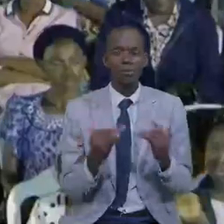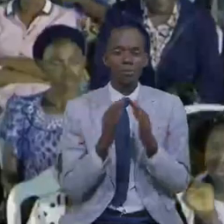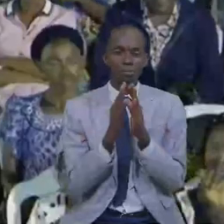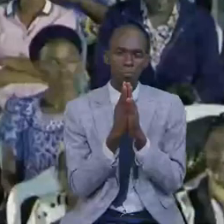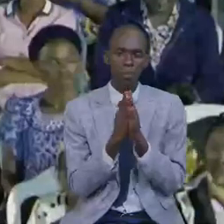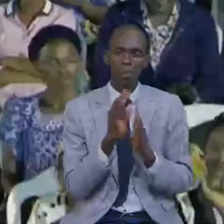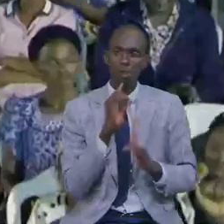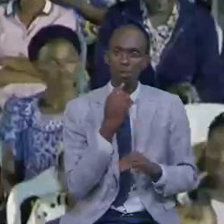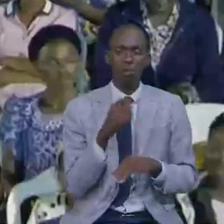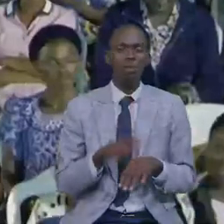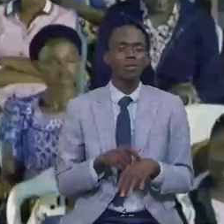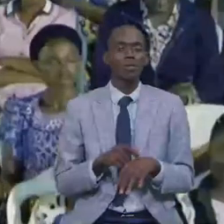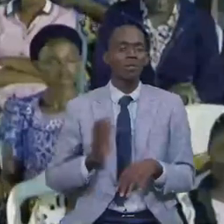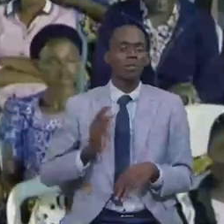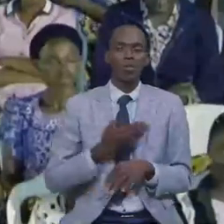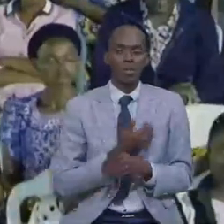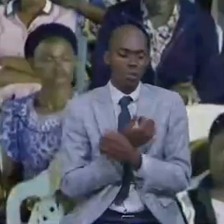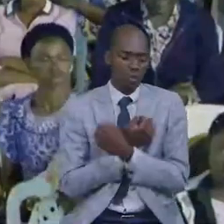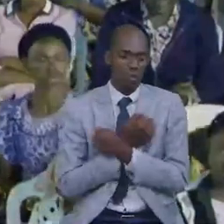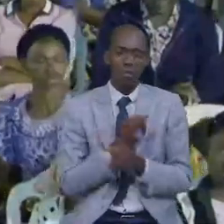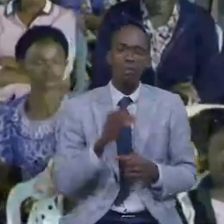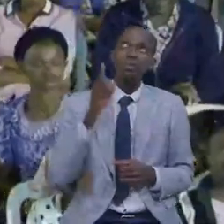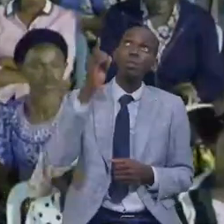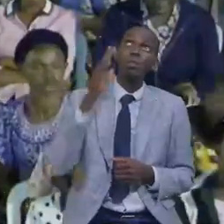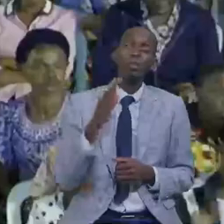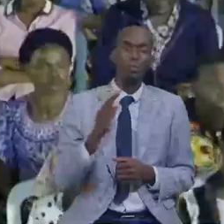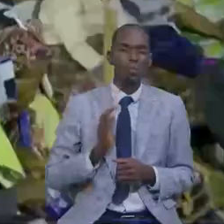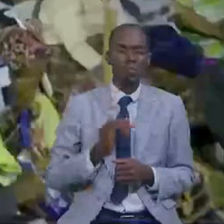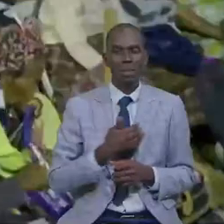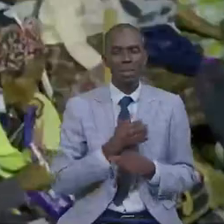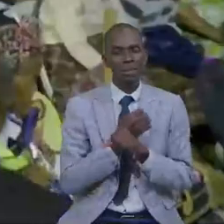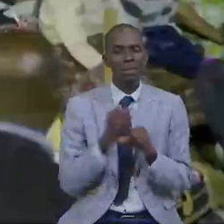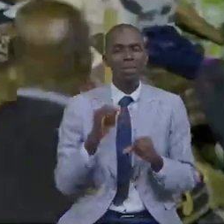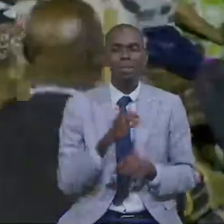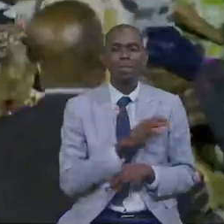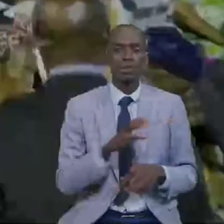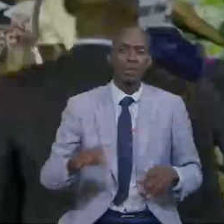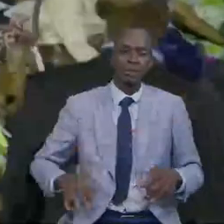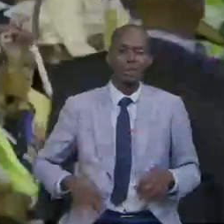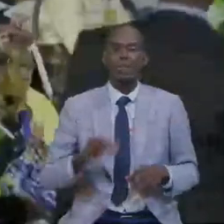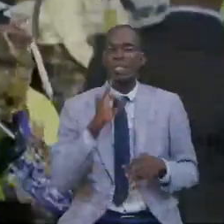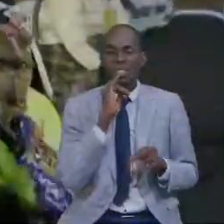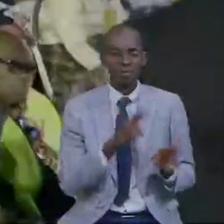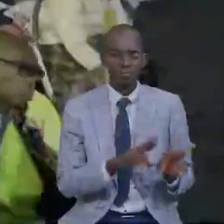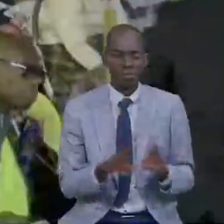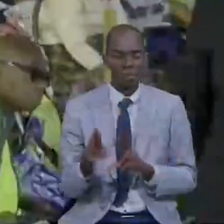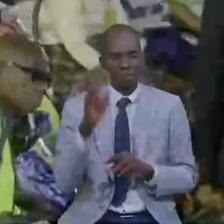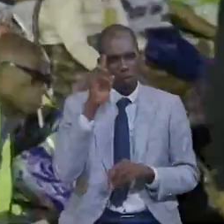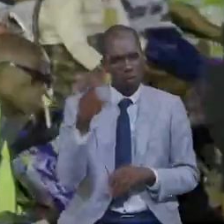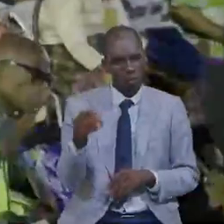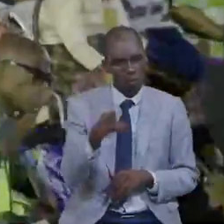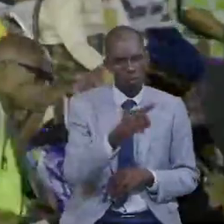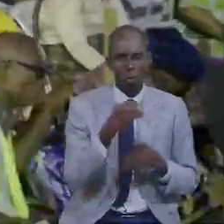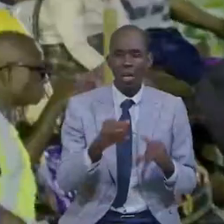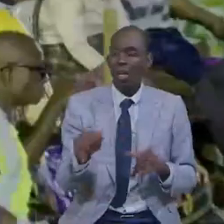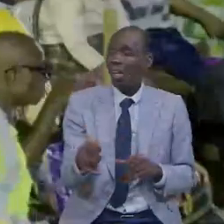yeux fermés notre Dieu est mâle notre tricheur est prêt pour toi maintenant